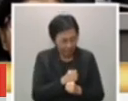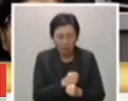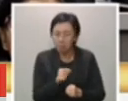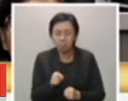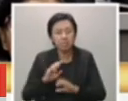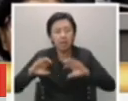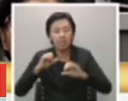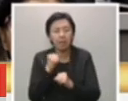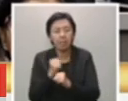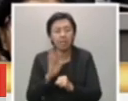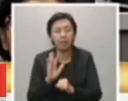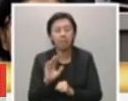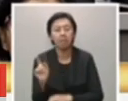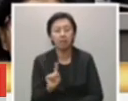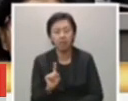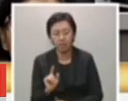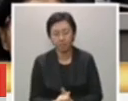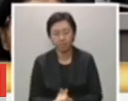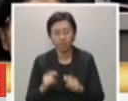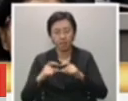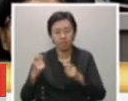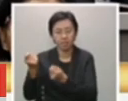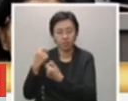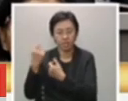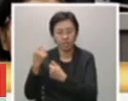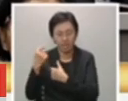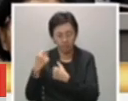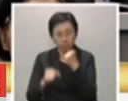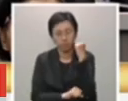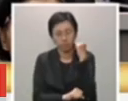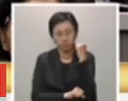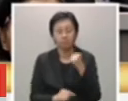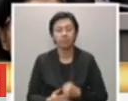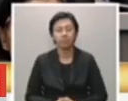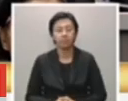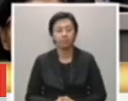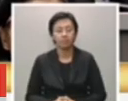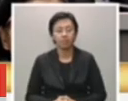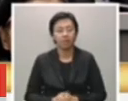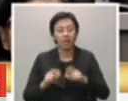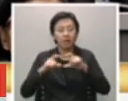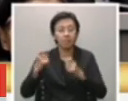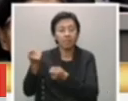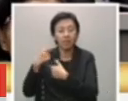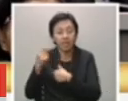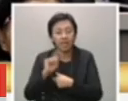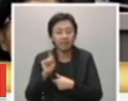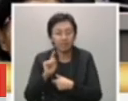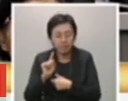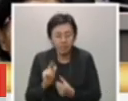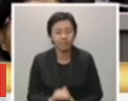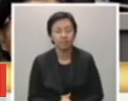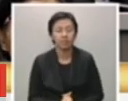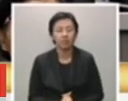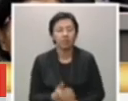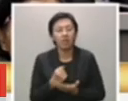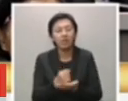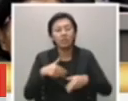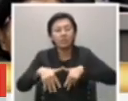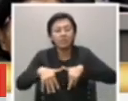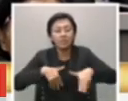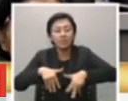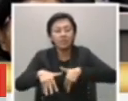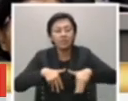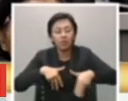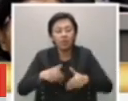เรื่องถัดมาก็คือเรื่องของบัตรสวัสดิการแห่งรัฐแน่นอนครับมันเป็นการผ่อนเบาภาระประชาชนในระ